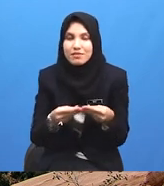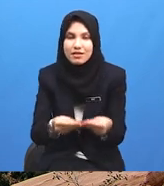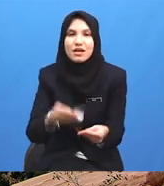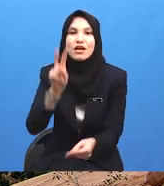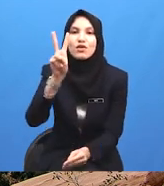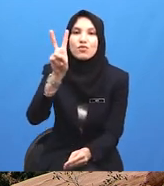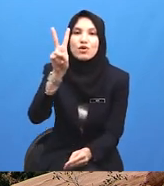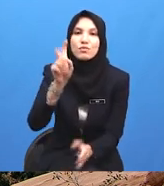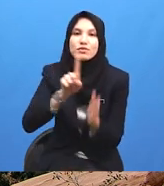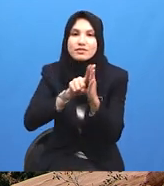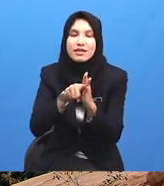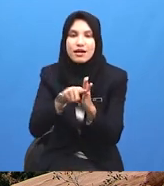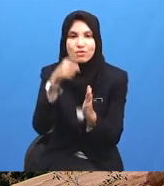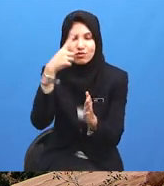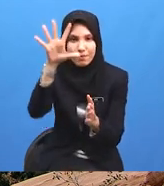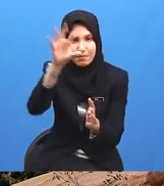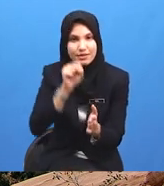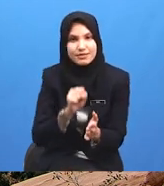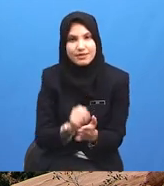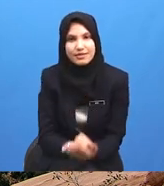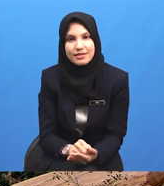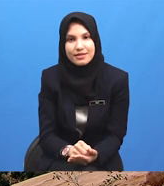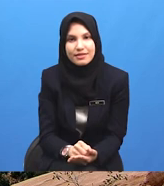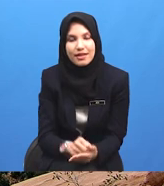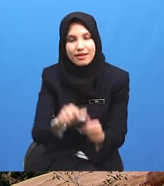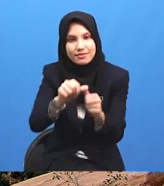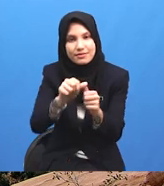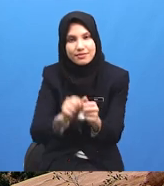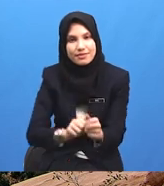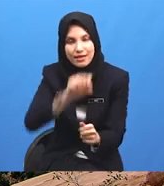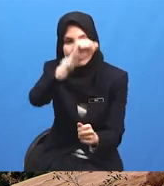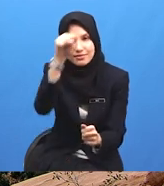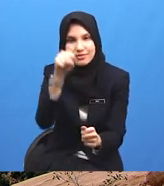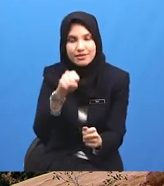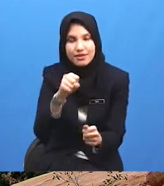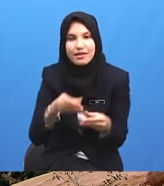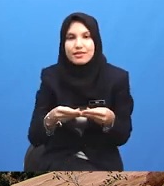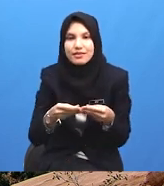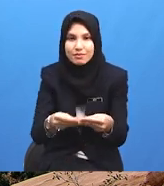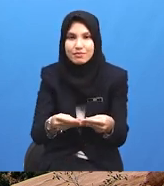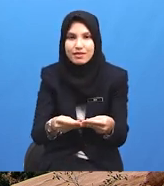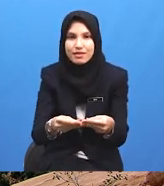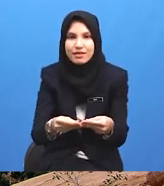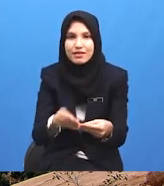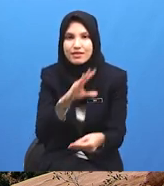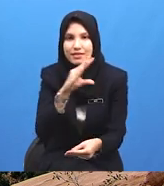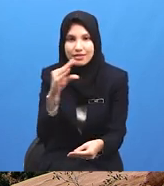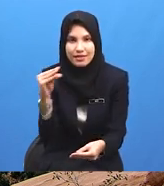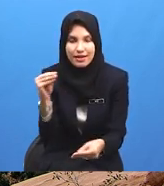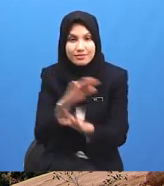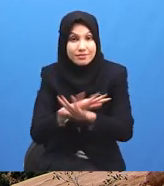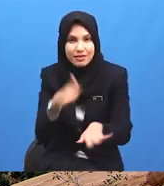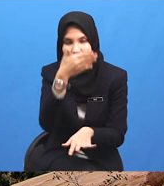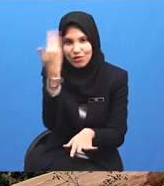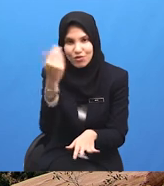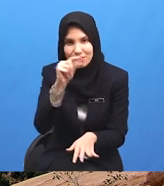20 saat untuk menyalin setiap soalan yang diberi dan jangan lupa tuliskan jawapannya.